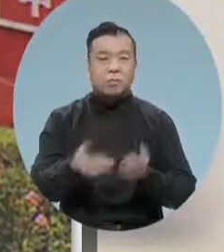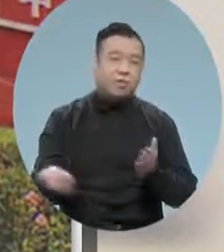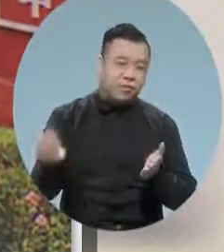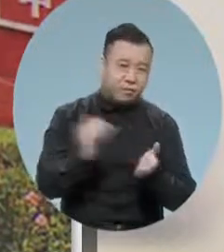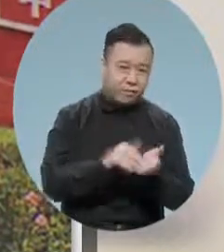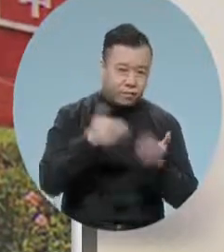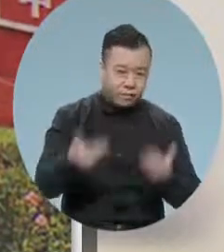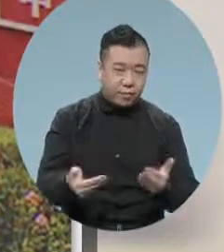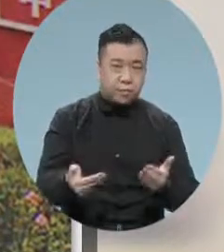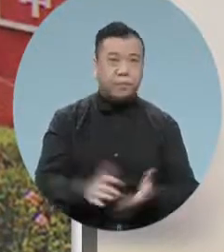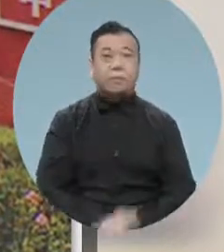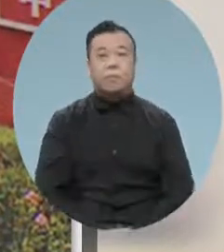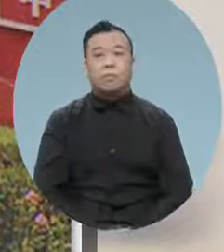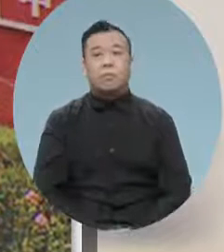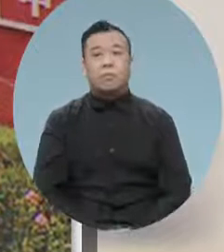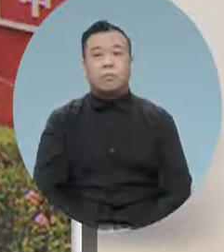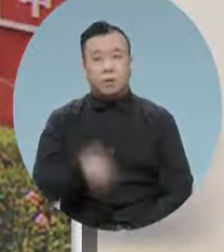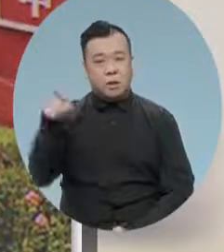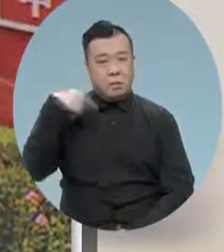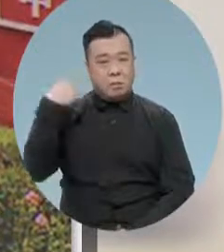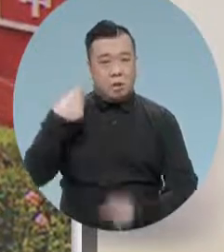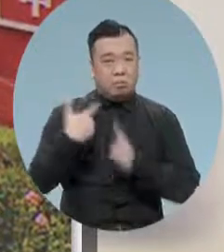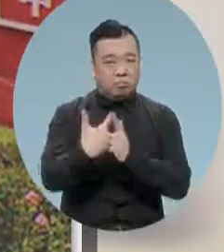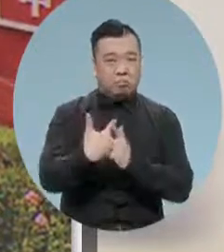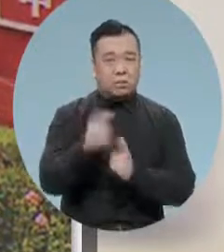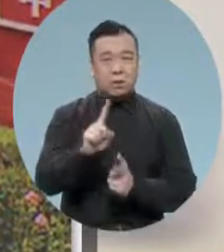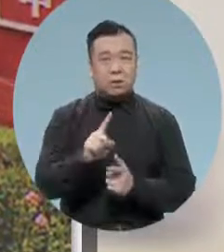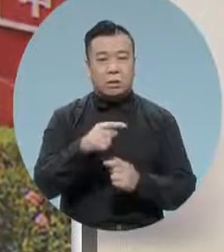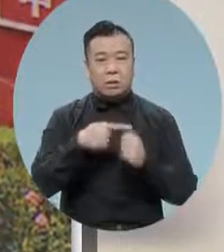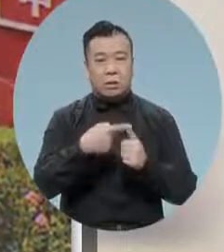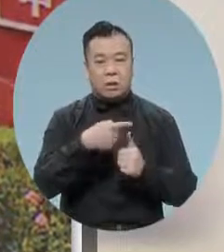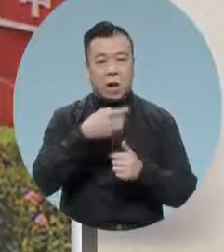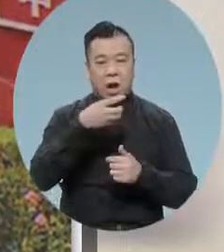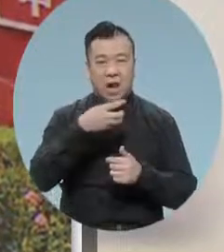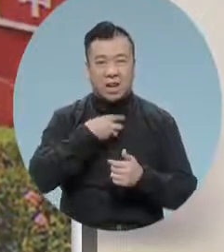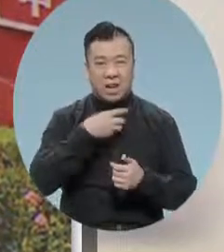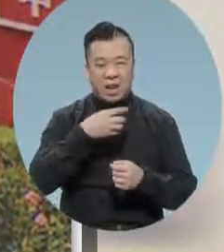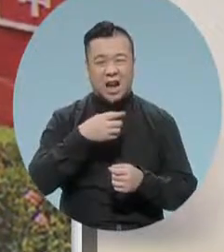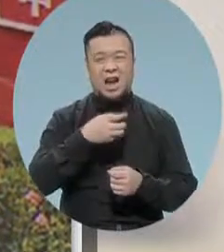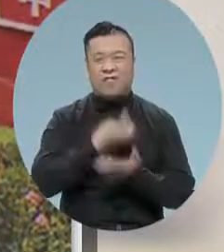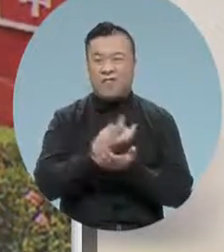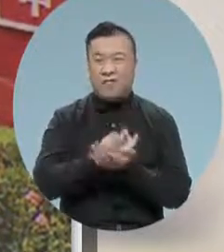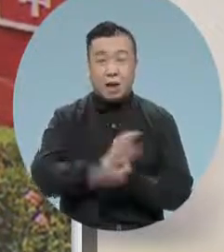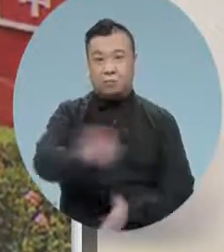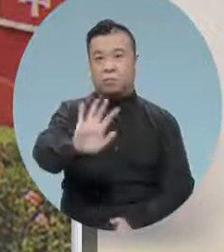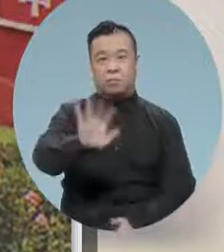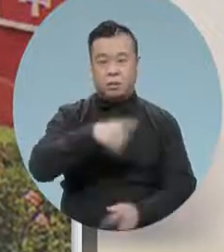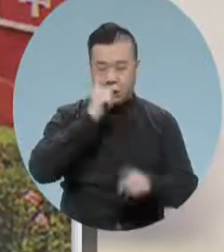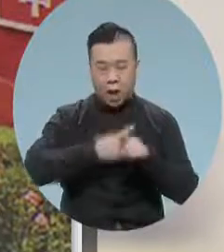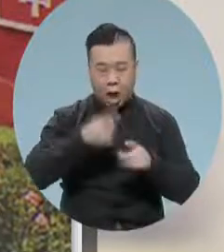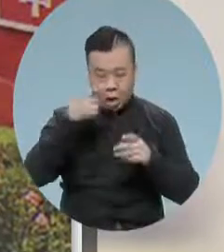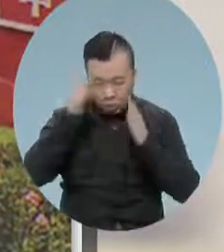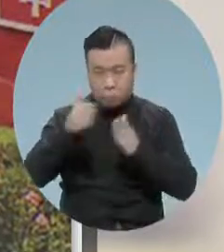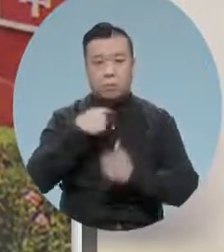去，即是今時今日所謂對著美國，第一不可以掉以輕心，第一個心不可以掉以輕